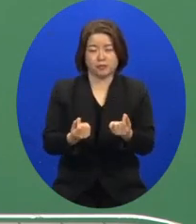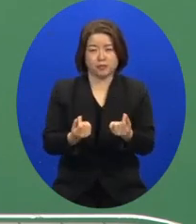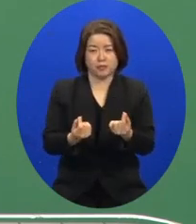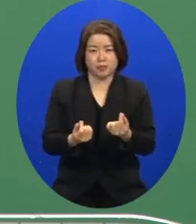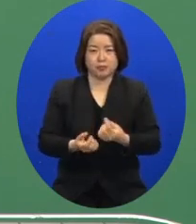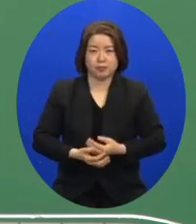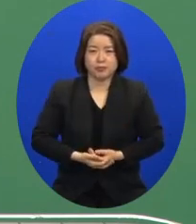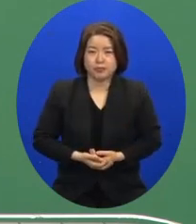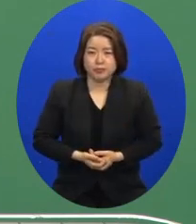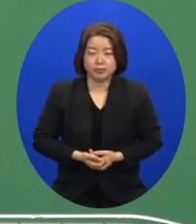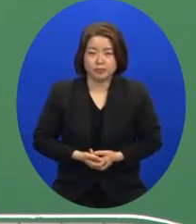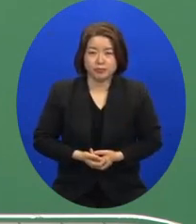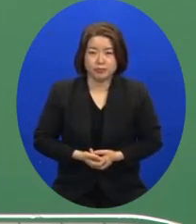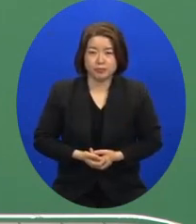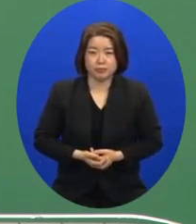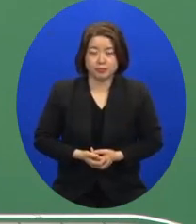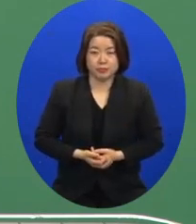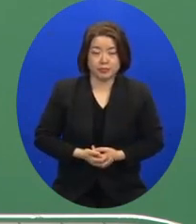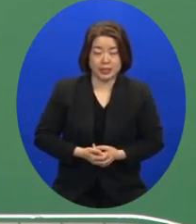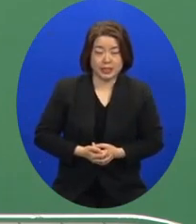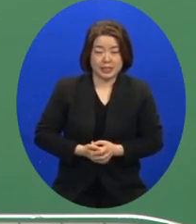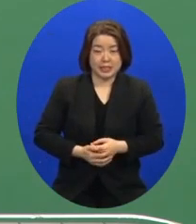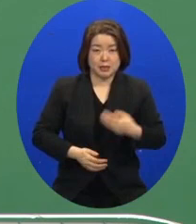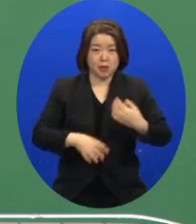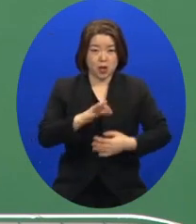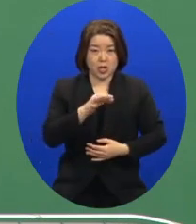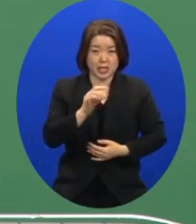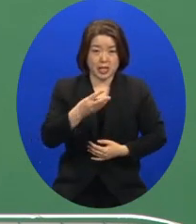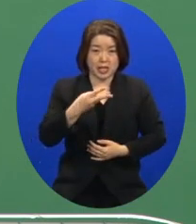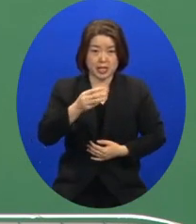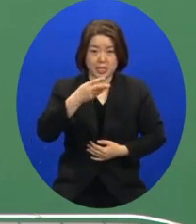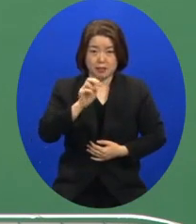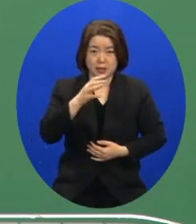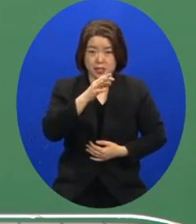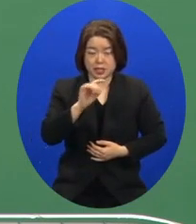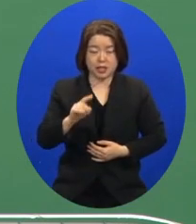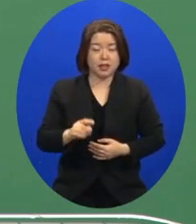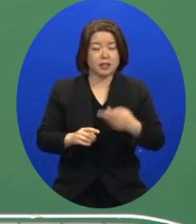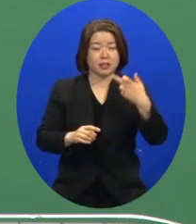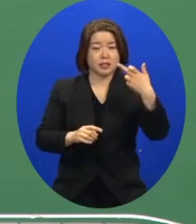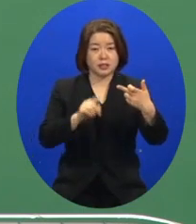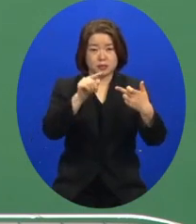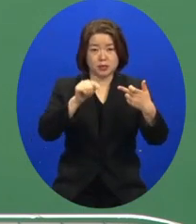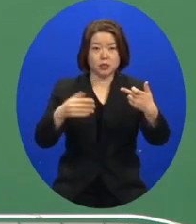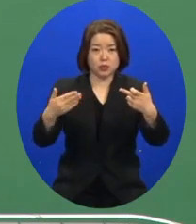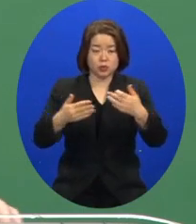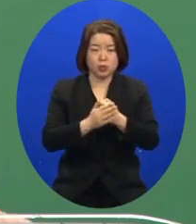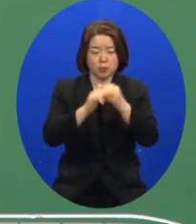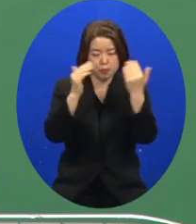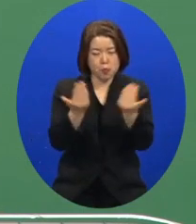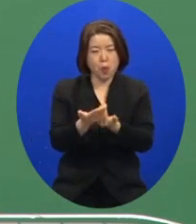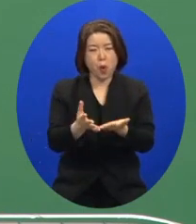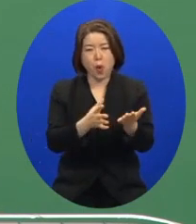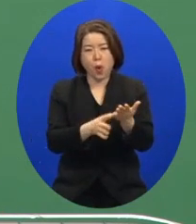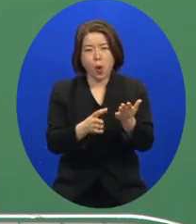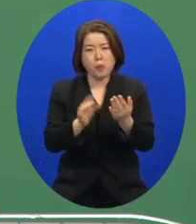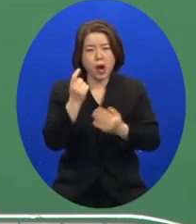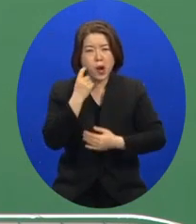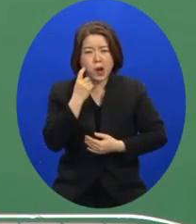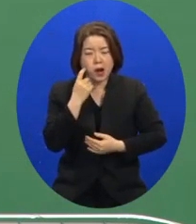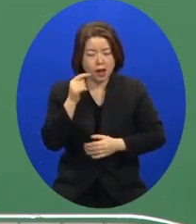예레미야 17장 9절에 만물보다 거짓되고 심히 부패한 것은